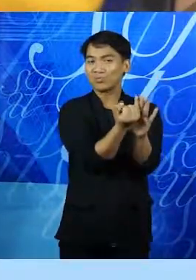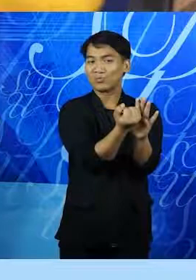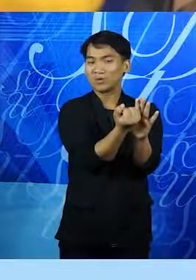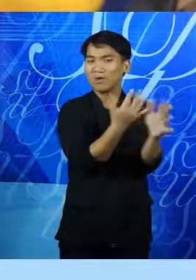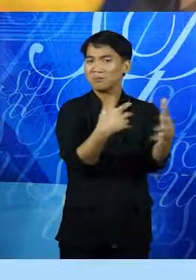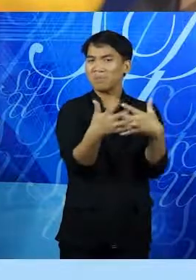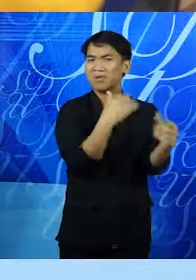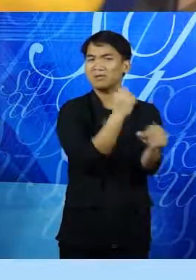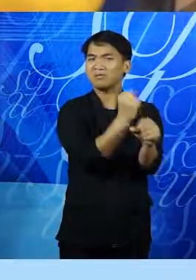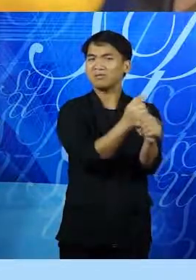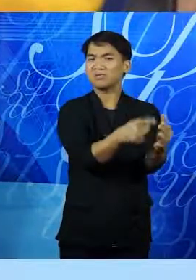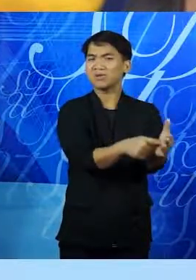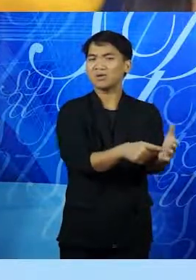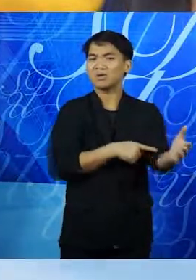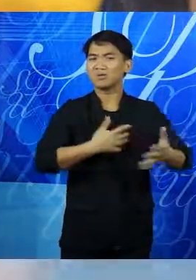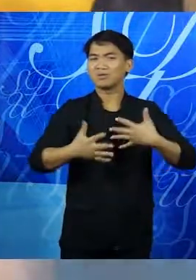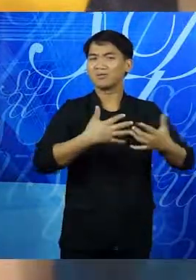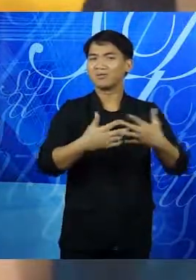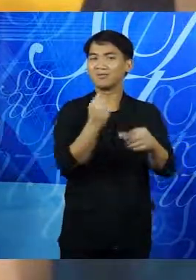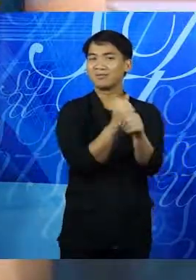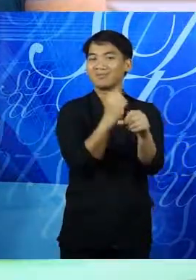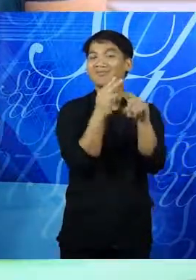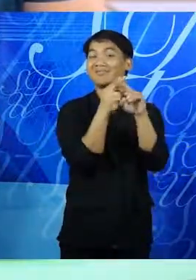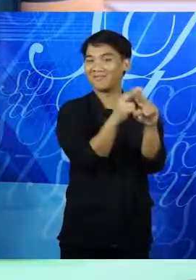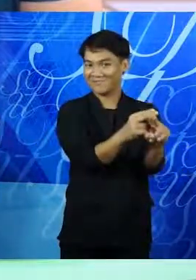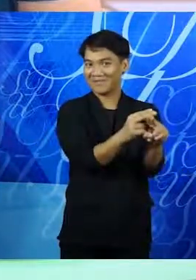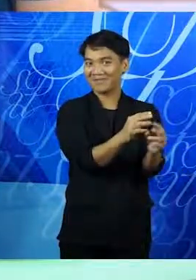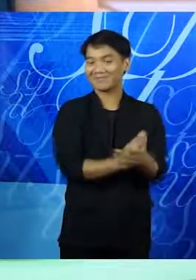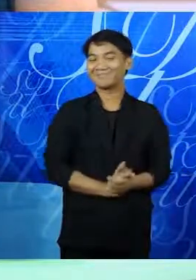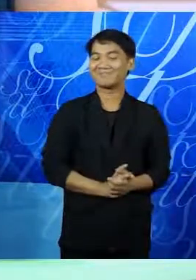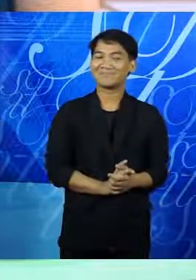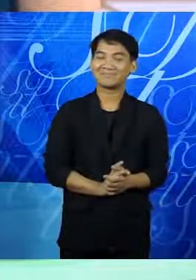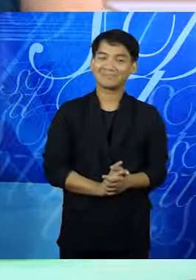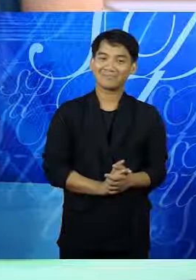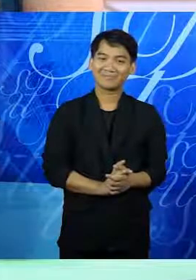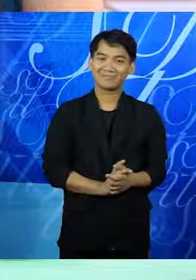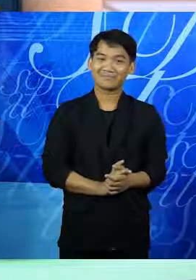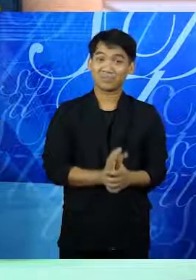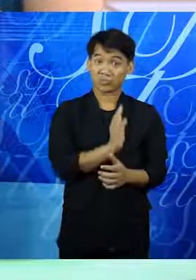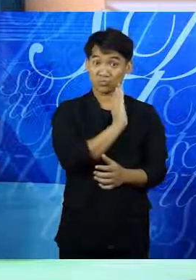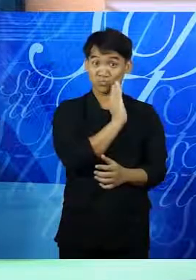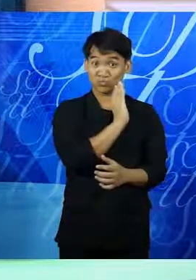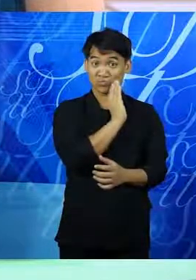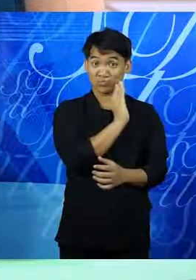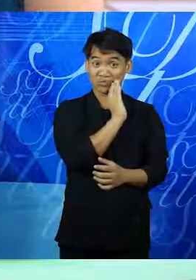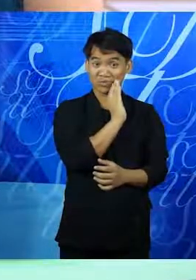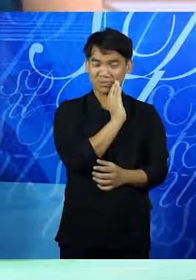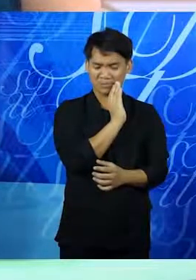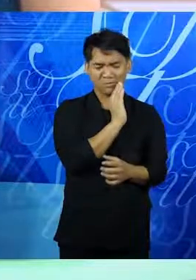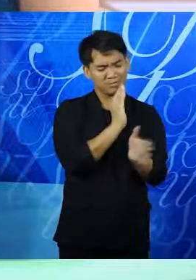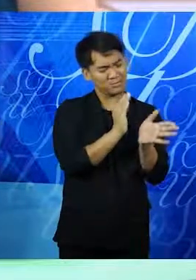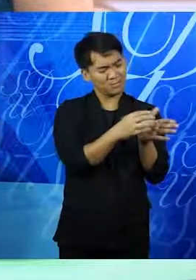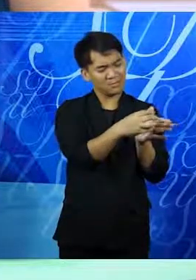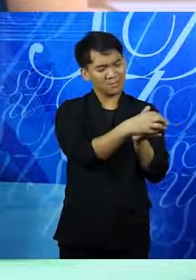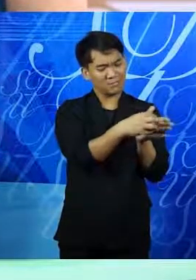านะคะแต่เขาก็สามารถทำได้ด้วยตนเองเดี๋ยวเราจะดูอีกนะคะว่าเวลาเราไม่มีคำว่าฉัน